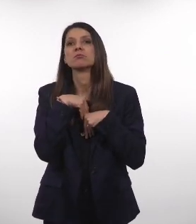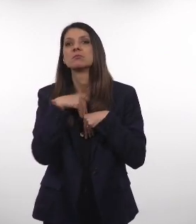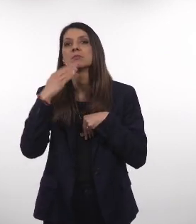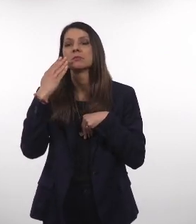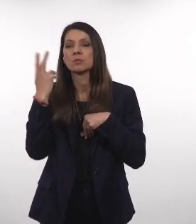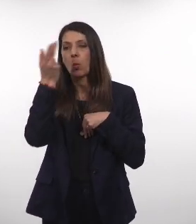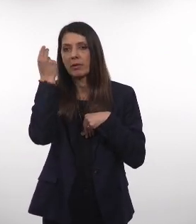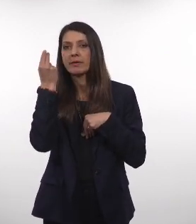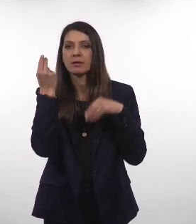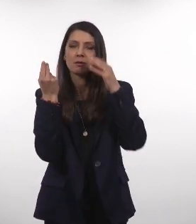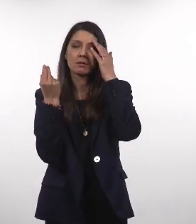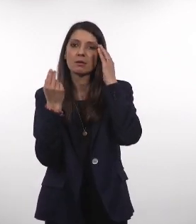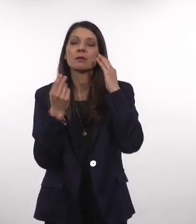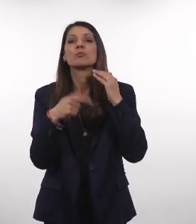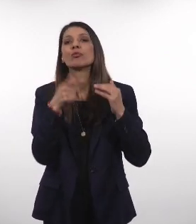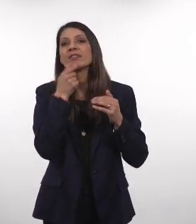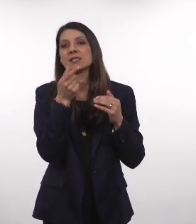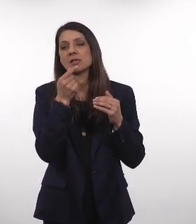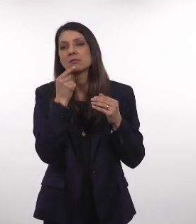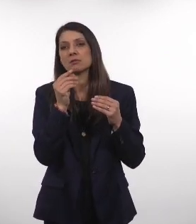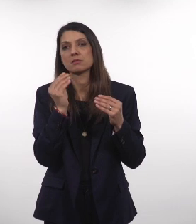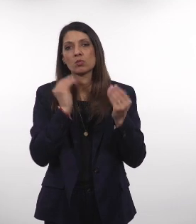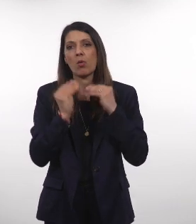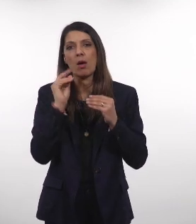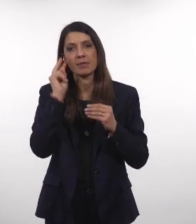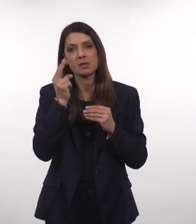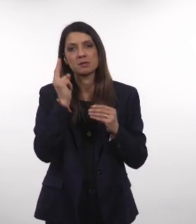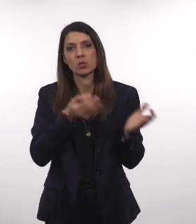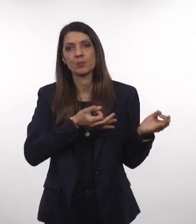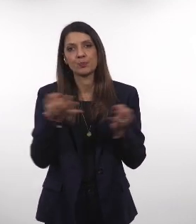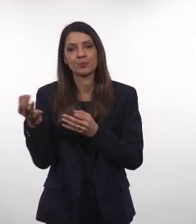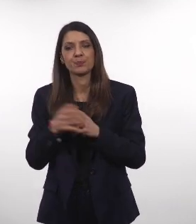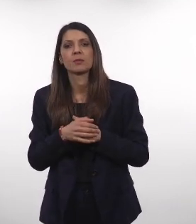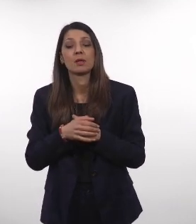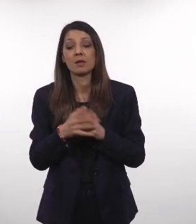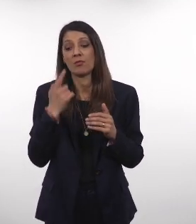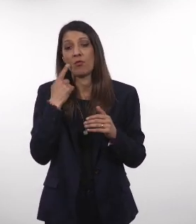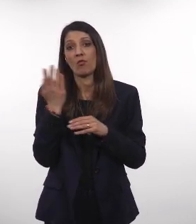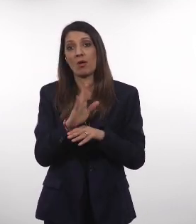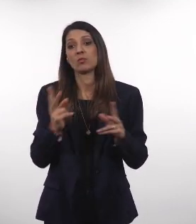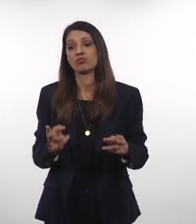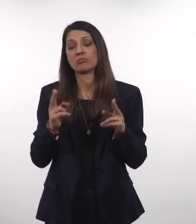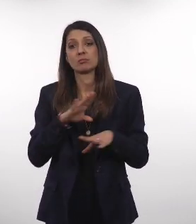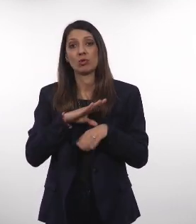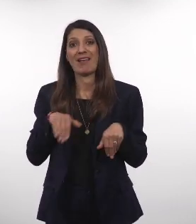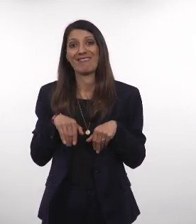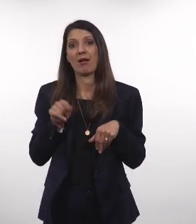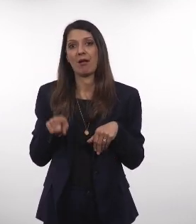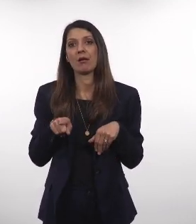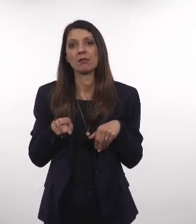fait que l'habituation aux soins a pu être plus régulière. Donc là, vous allez voir la séance, voilà, sur la fin de